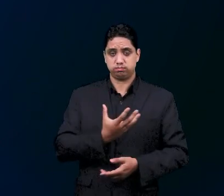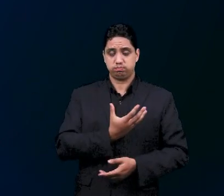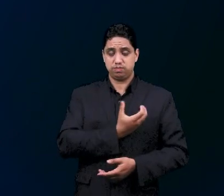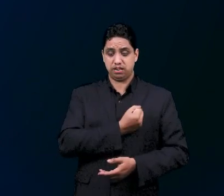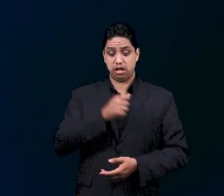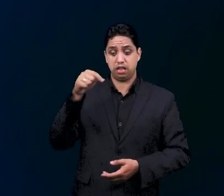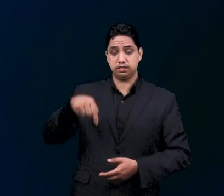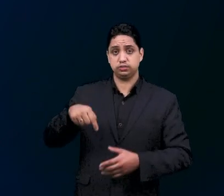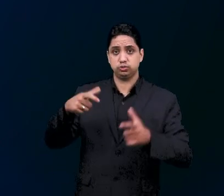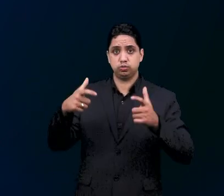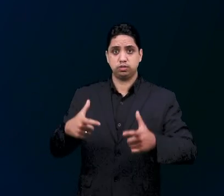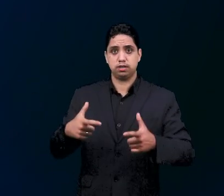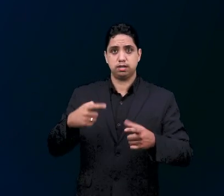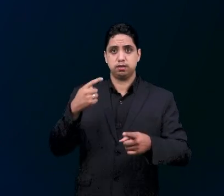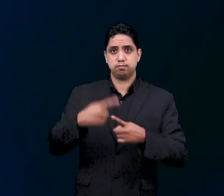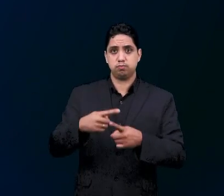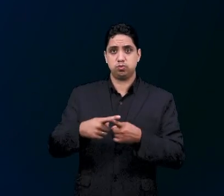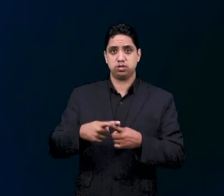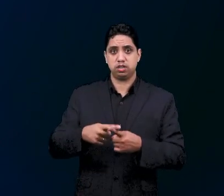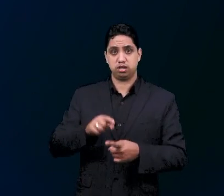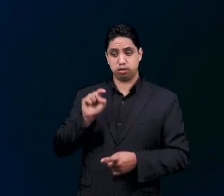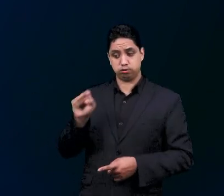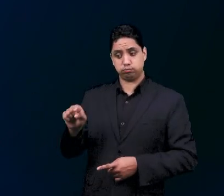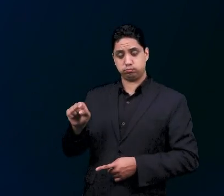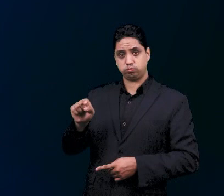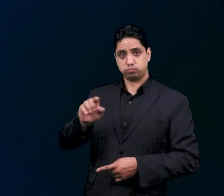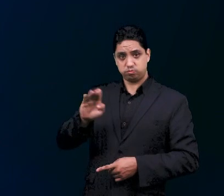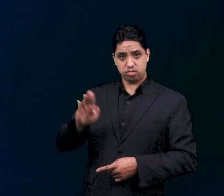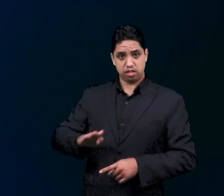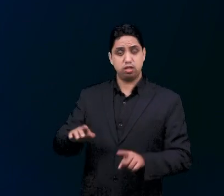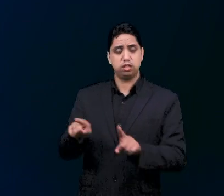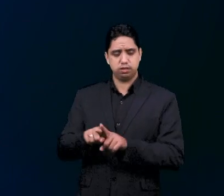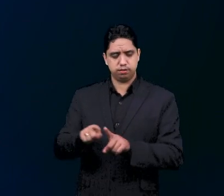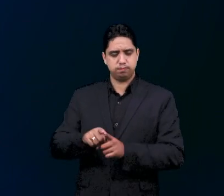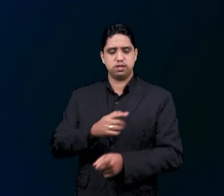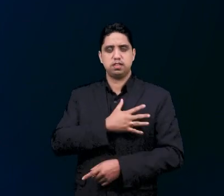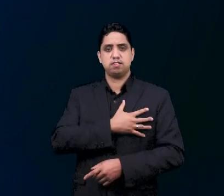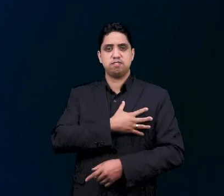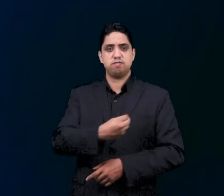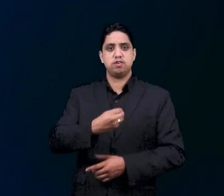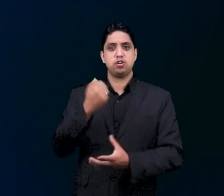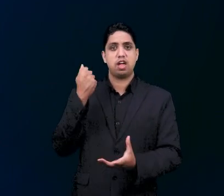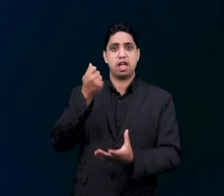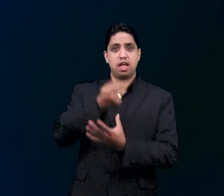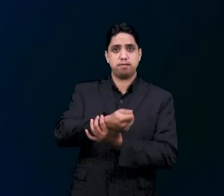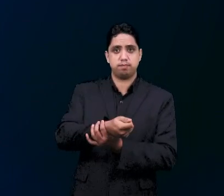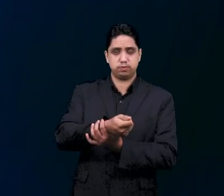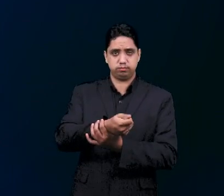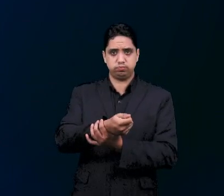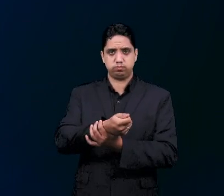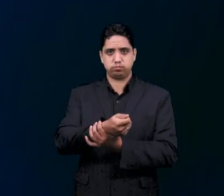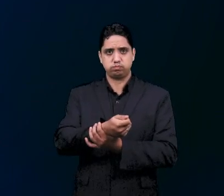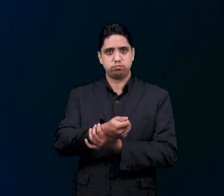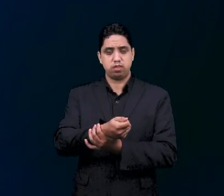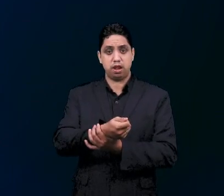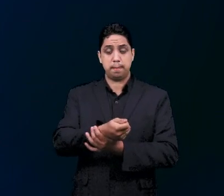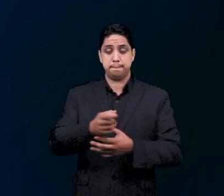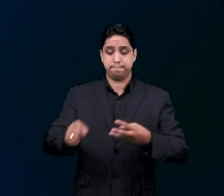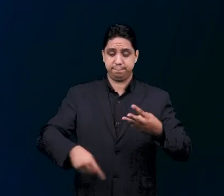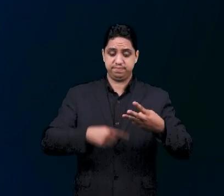cette maison, car celui-ci est aussi fils d'Abraham. Quant à